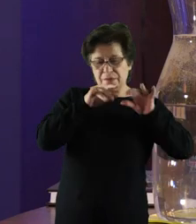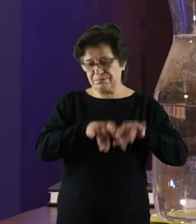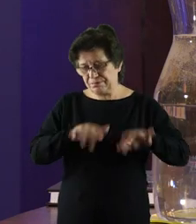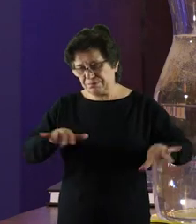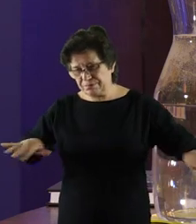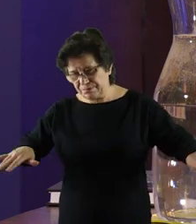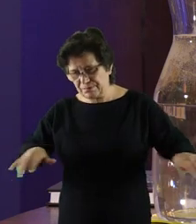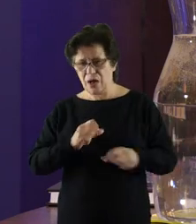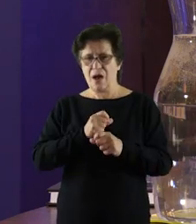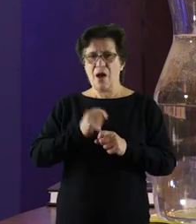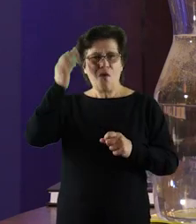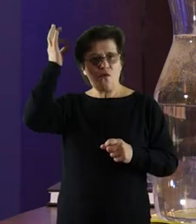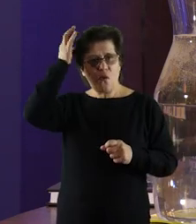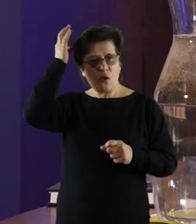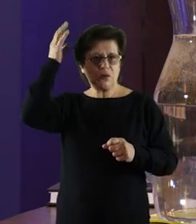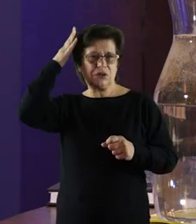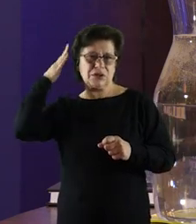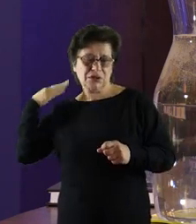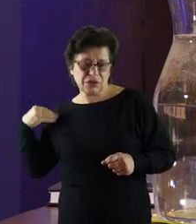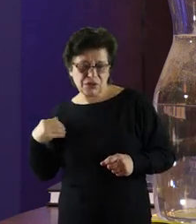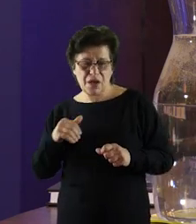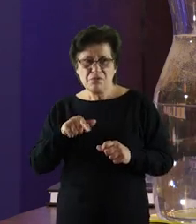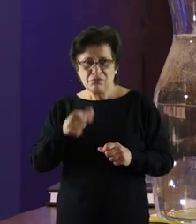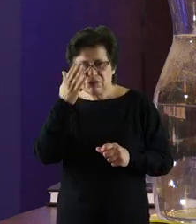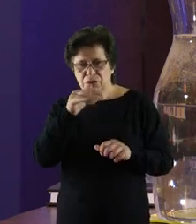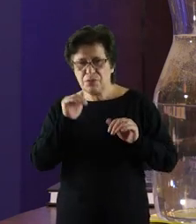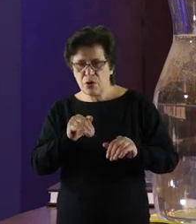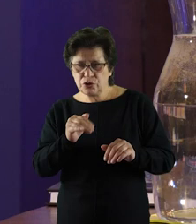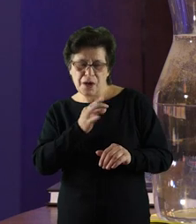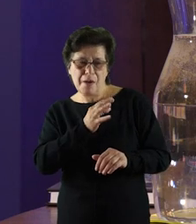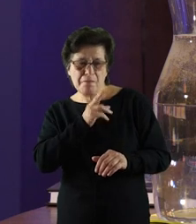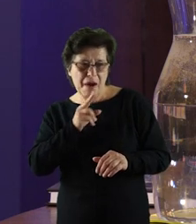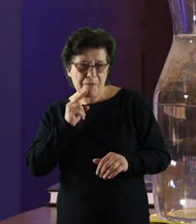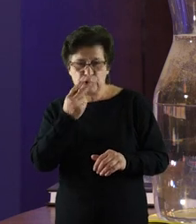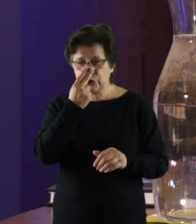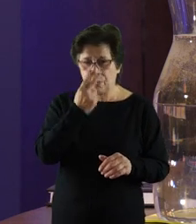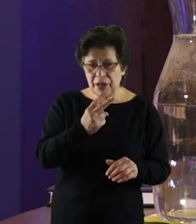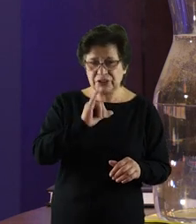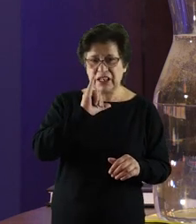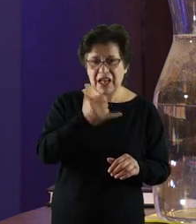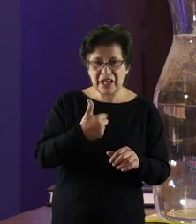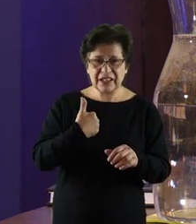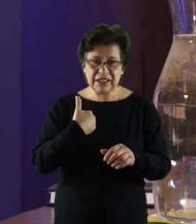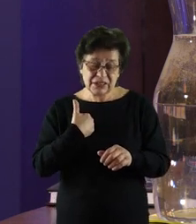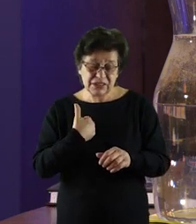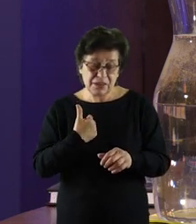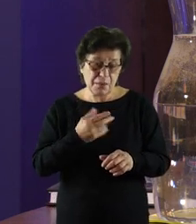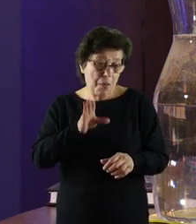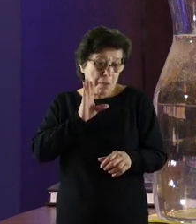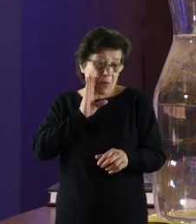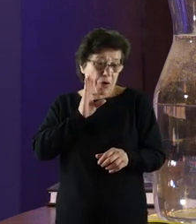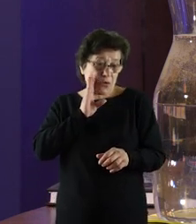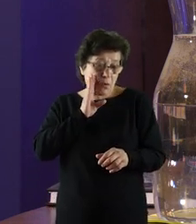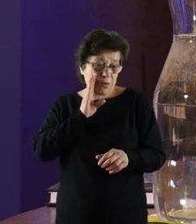zapuszcza długie włosy. Ma nadzieję, że mama wreszcie zobaczy, jak bardzo jest podobna do siostry, starszej siostry Lenki,